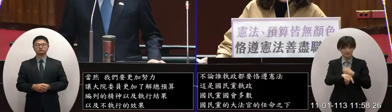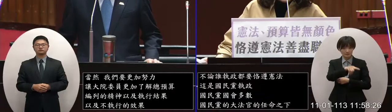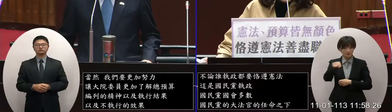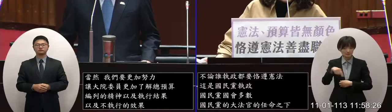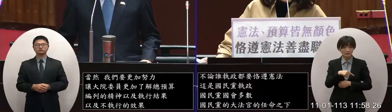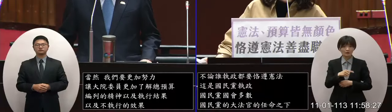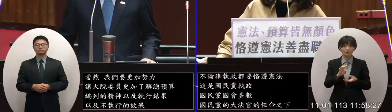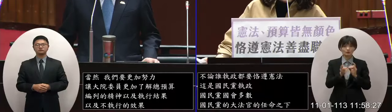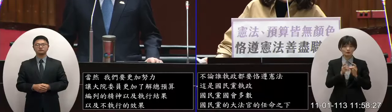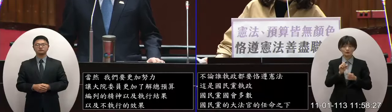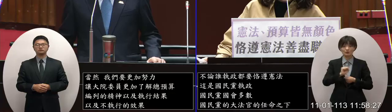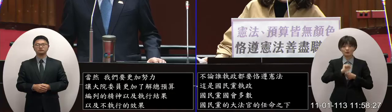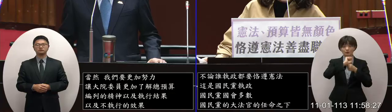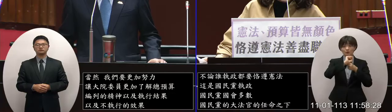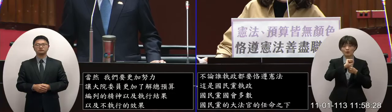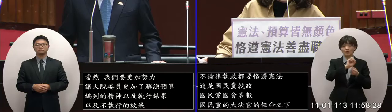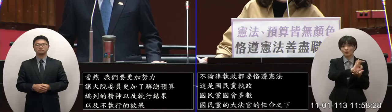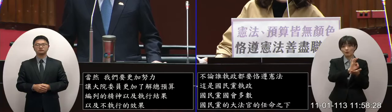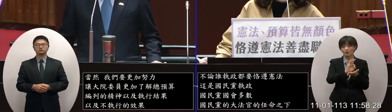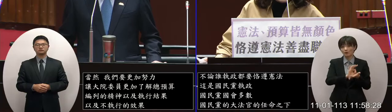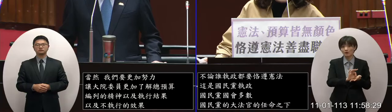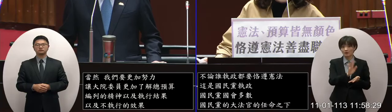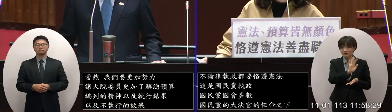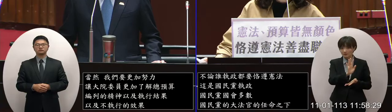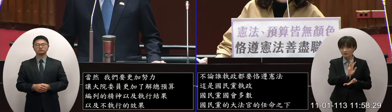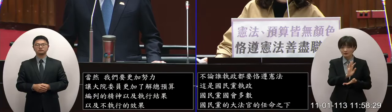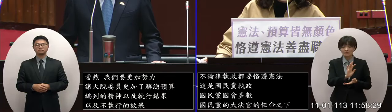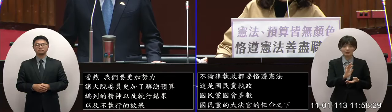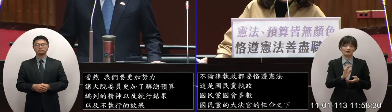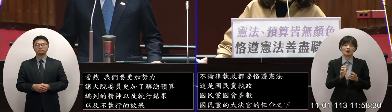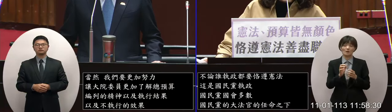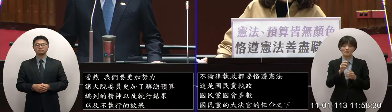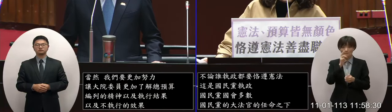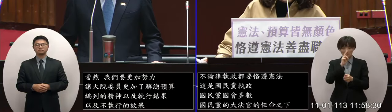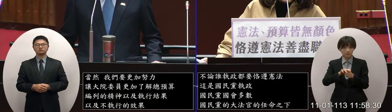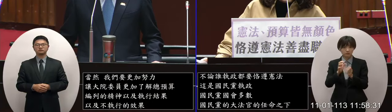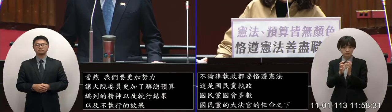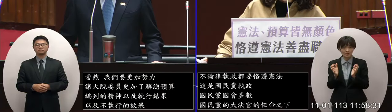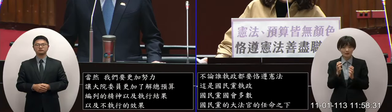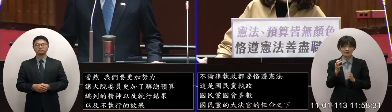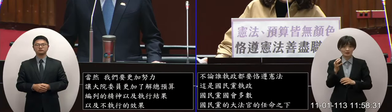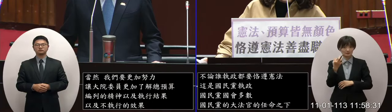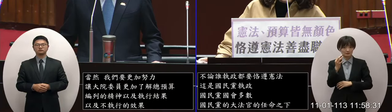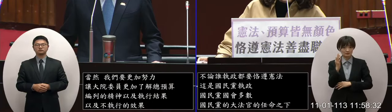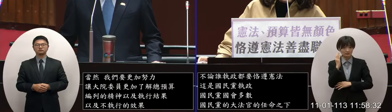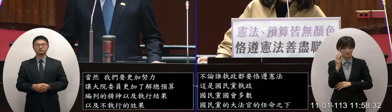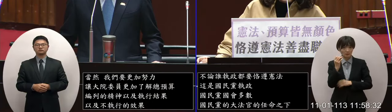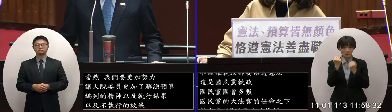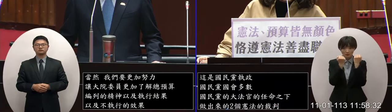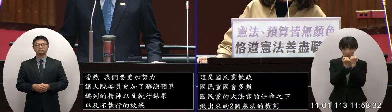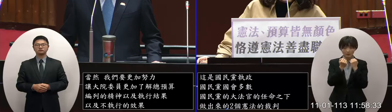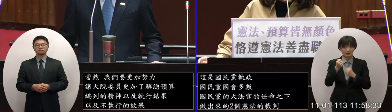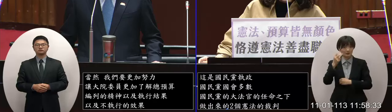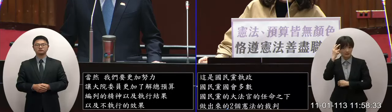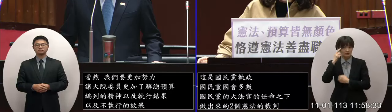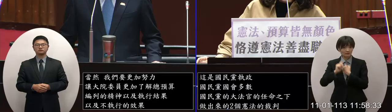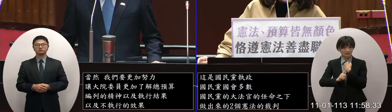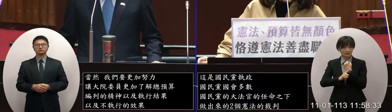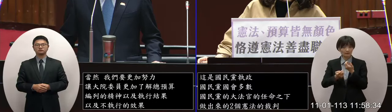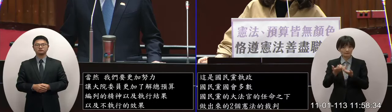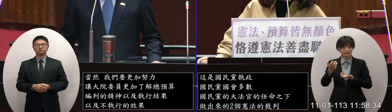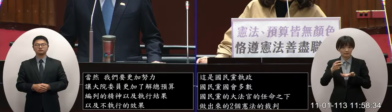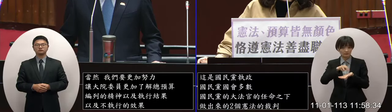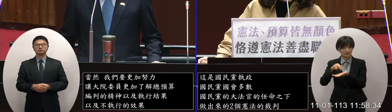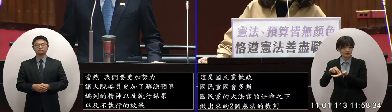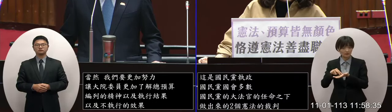加预算之支出，因为它会破坏财政纪律，会破坏宪法的权力分立原则。这就是您说